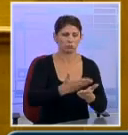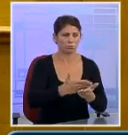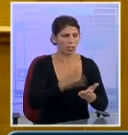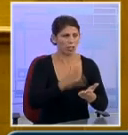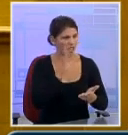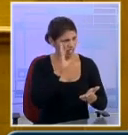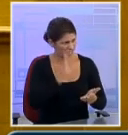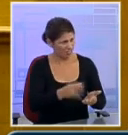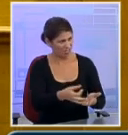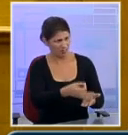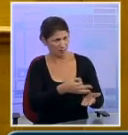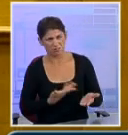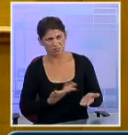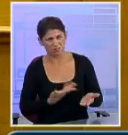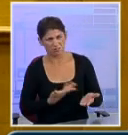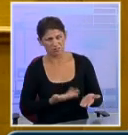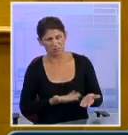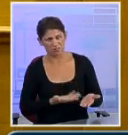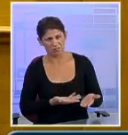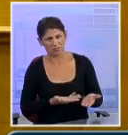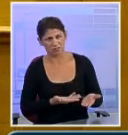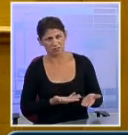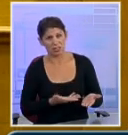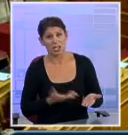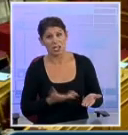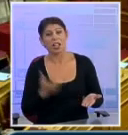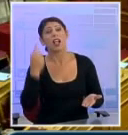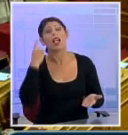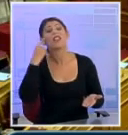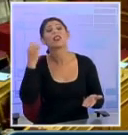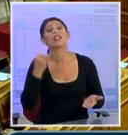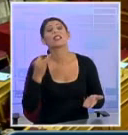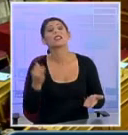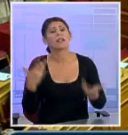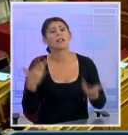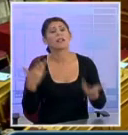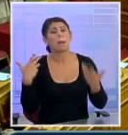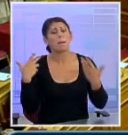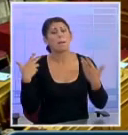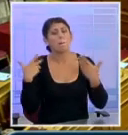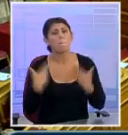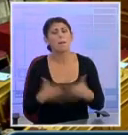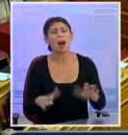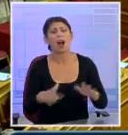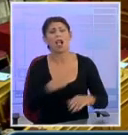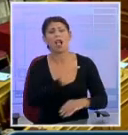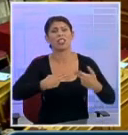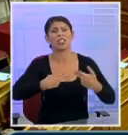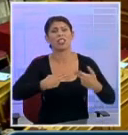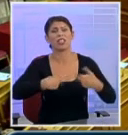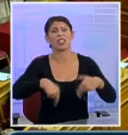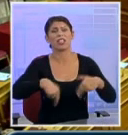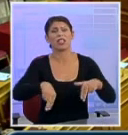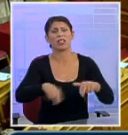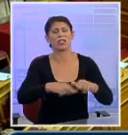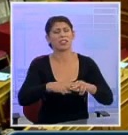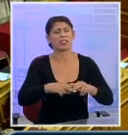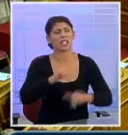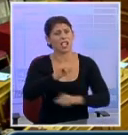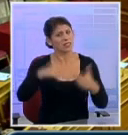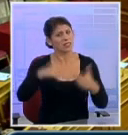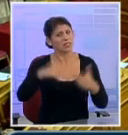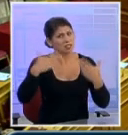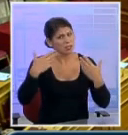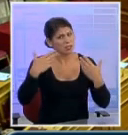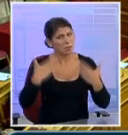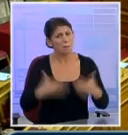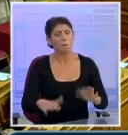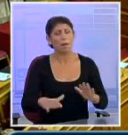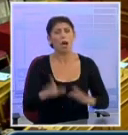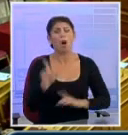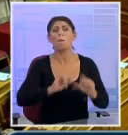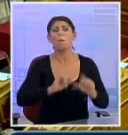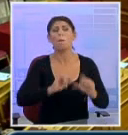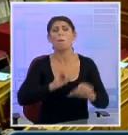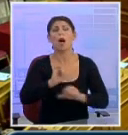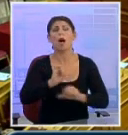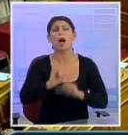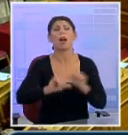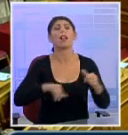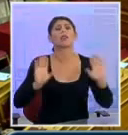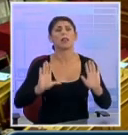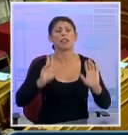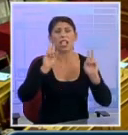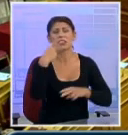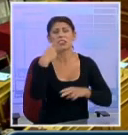τραπεζών. Τι άλλες θα έχουν. Και δεν ξέρετε. Αφήστε που στο προσχέδιο του προϋπολογισμού δεν το διαβάσατε, κύριε